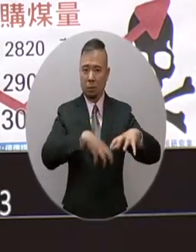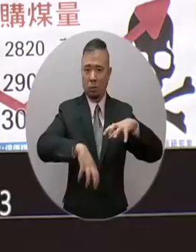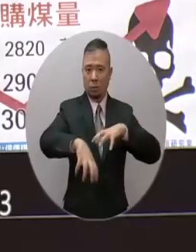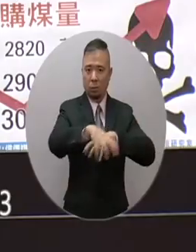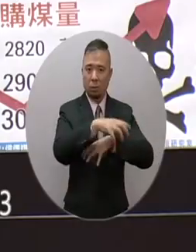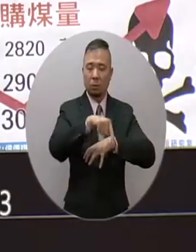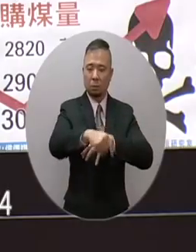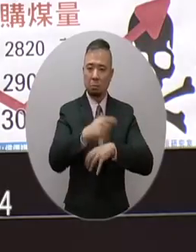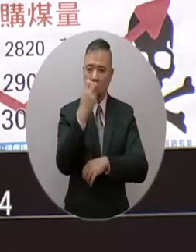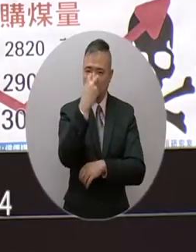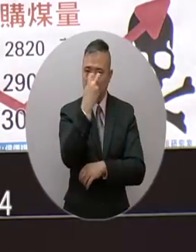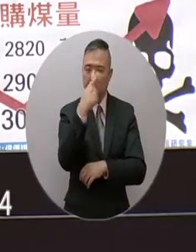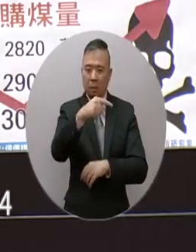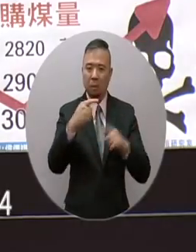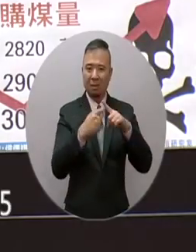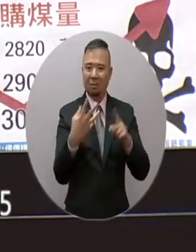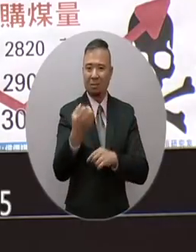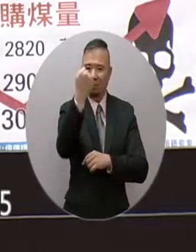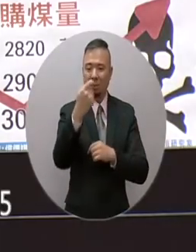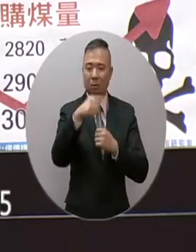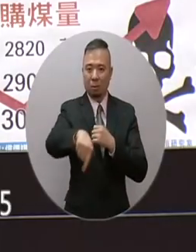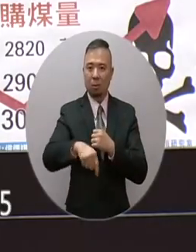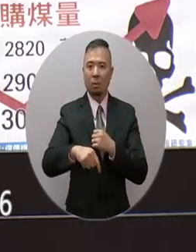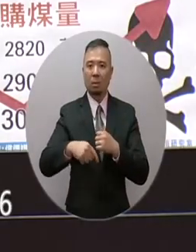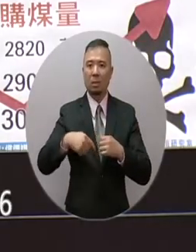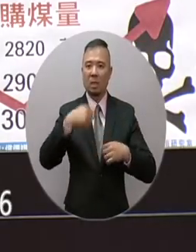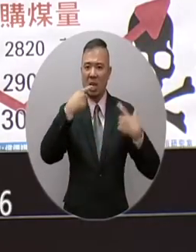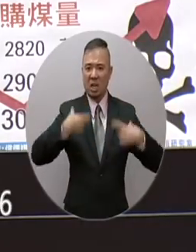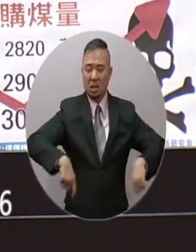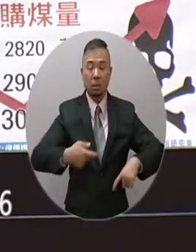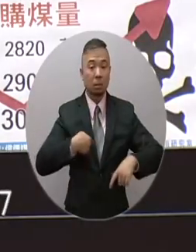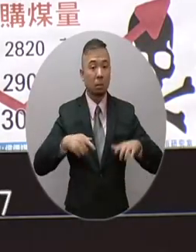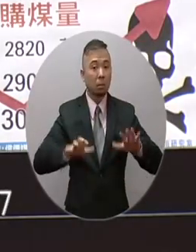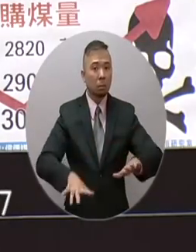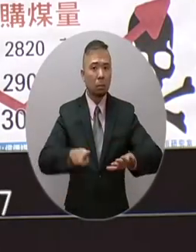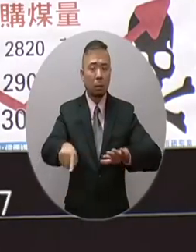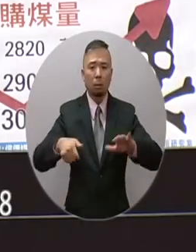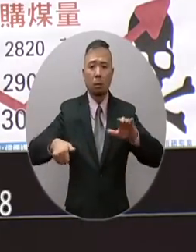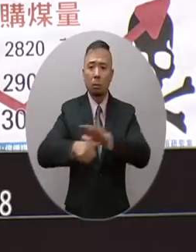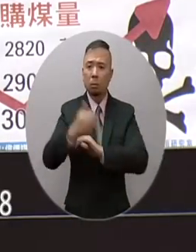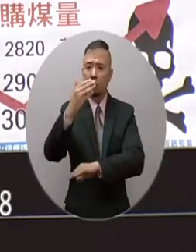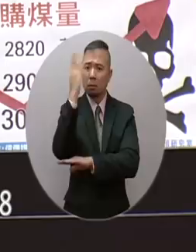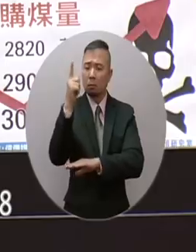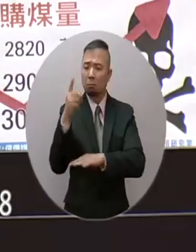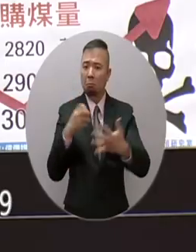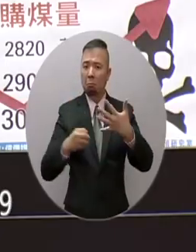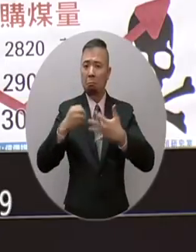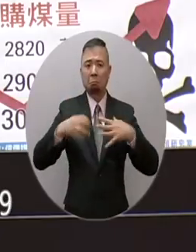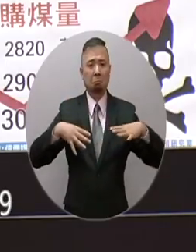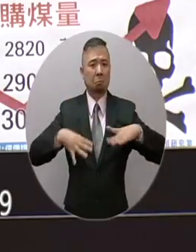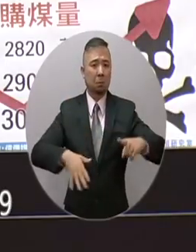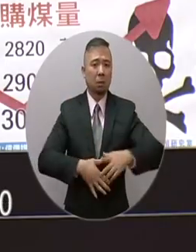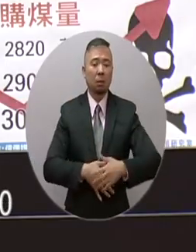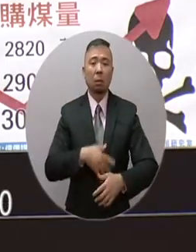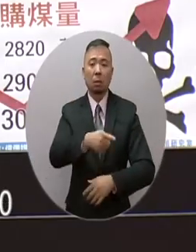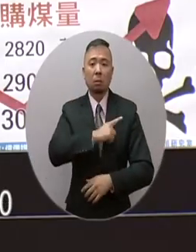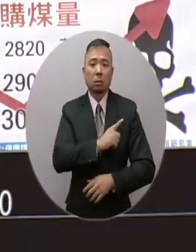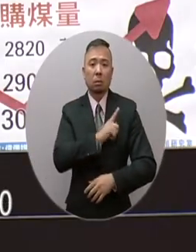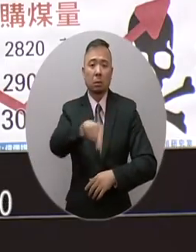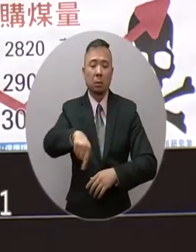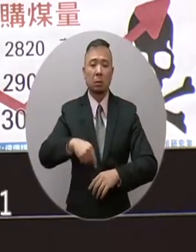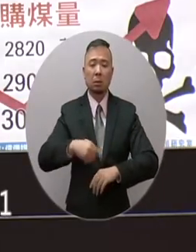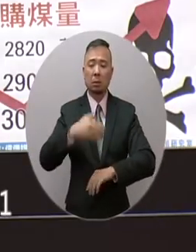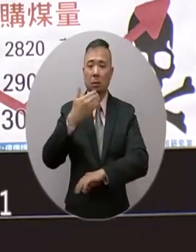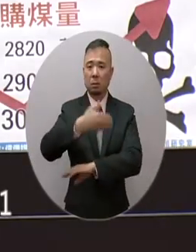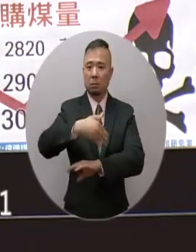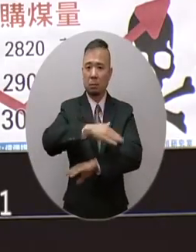在到了我们署里面。担任高官之后，现在变成说他自己也认为，他在媒体上面也表示说，是